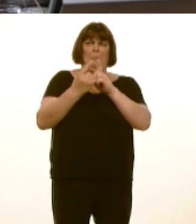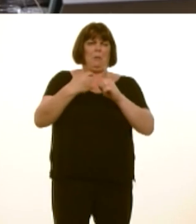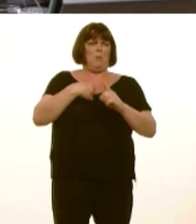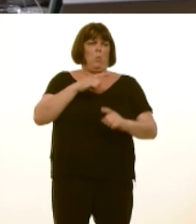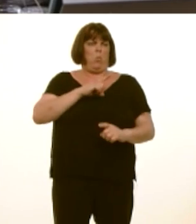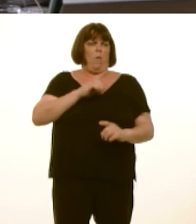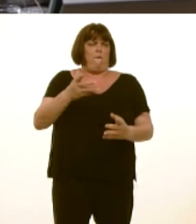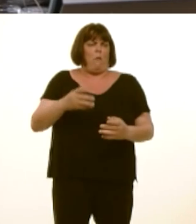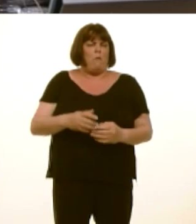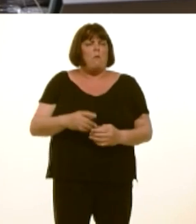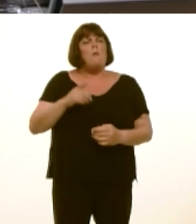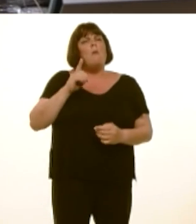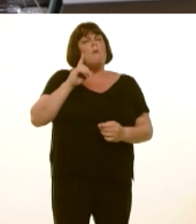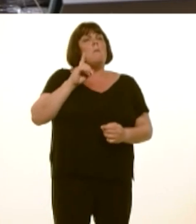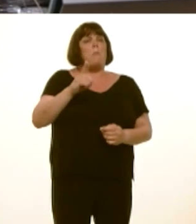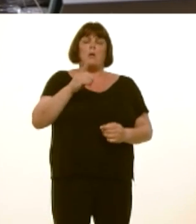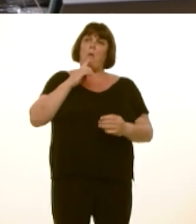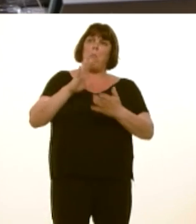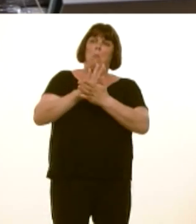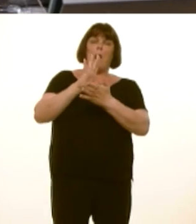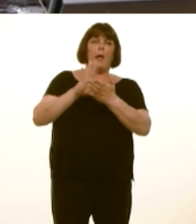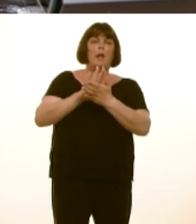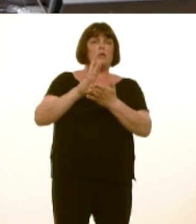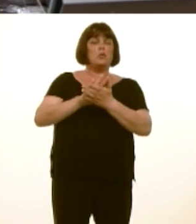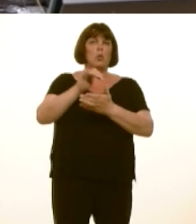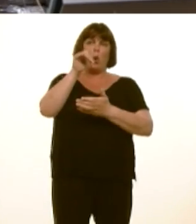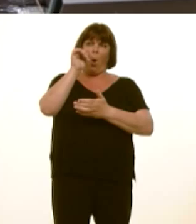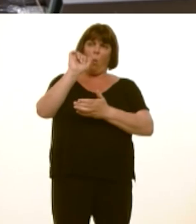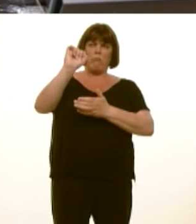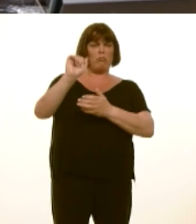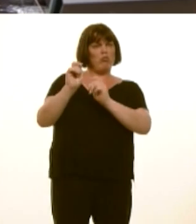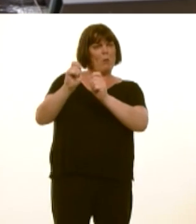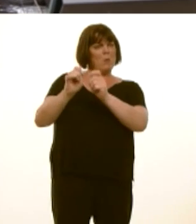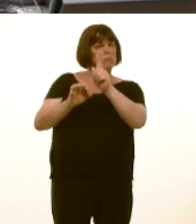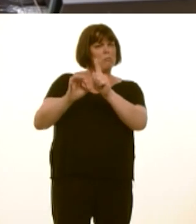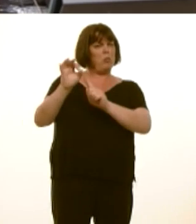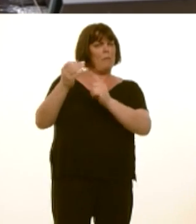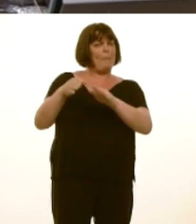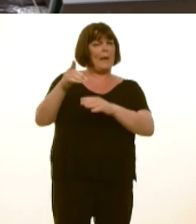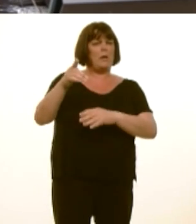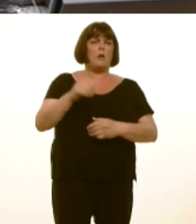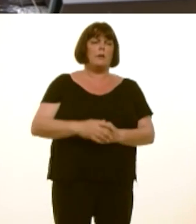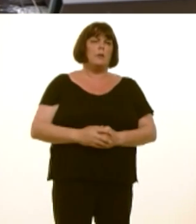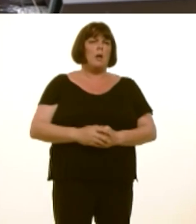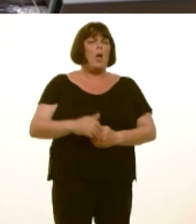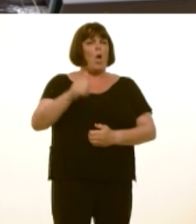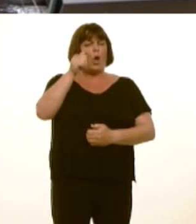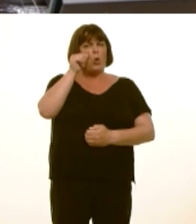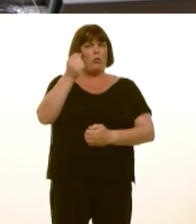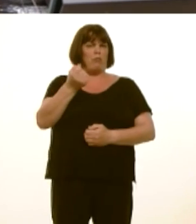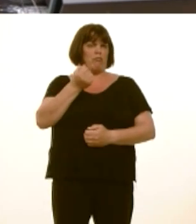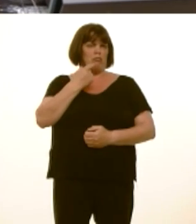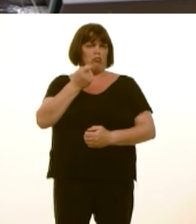Williams, wrth gwrs. Mae wedi cael ymateb anarferol iawn i'r cyffuriau merno, a mae hwnna'n wedi i